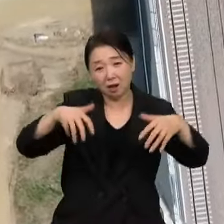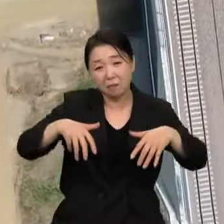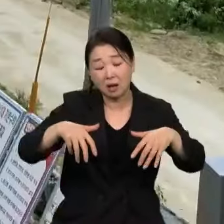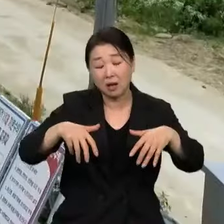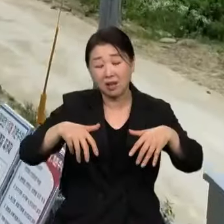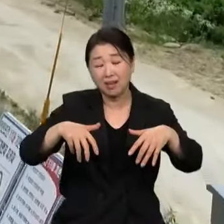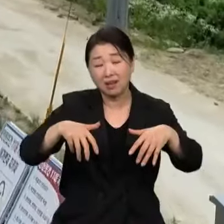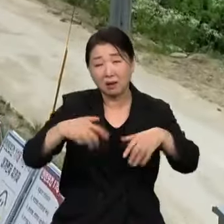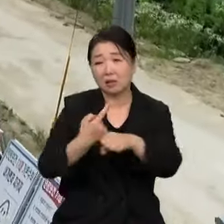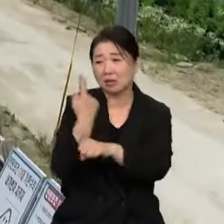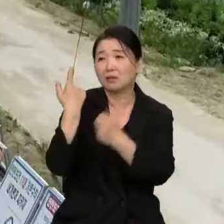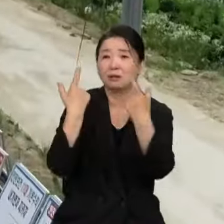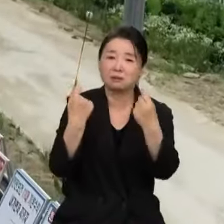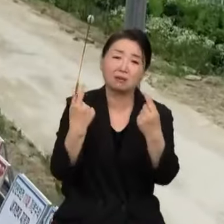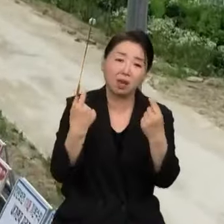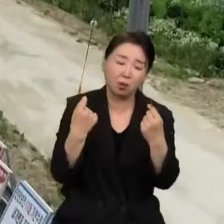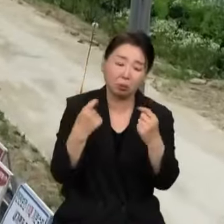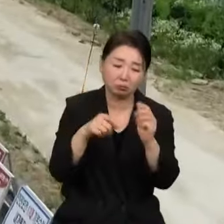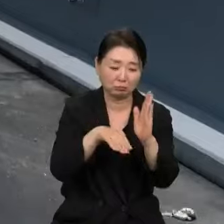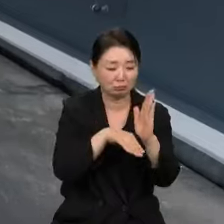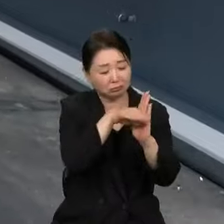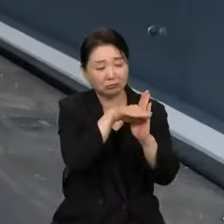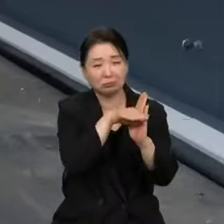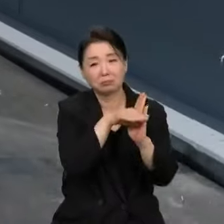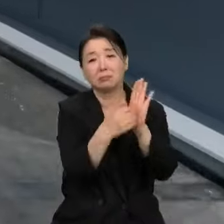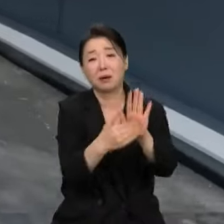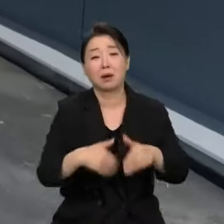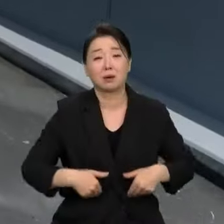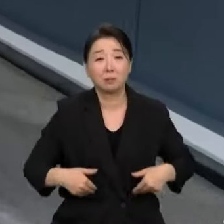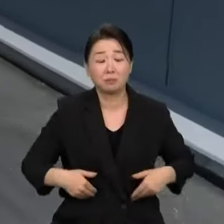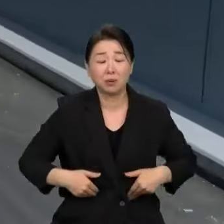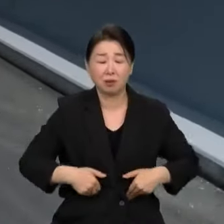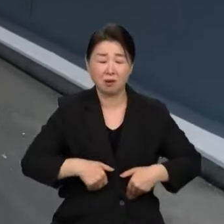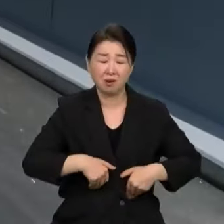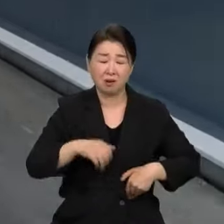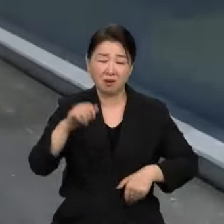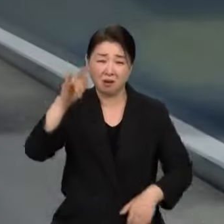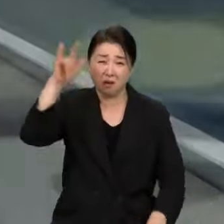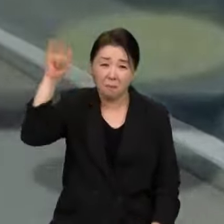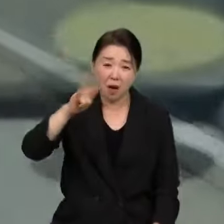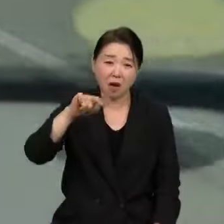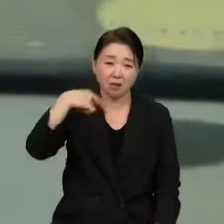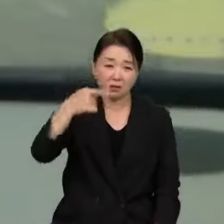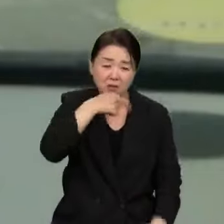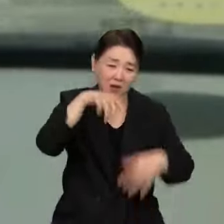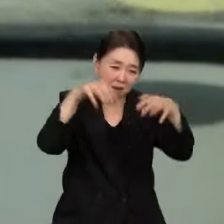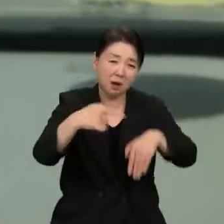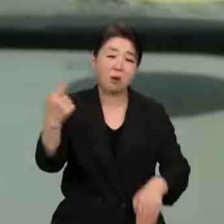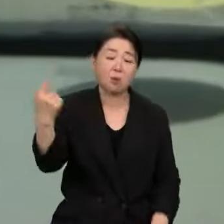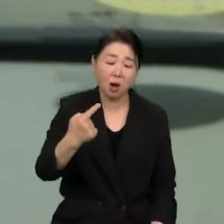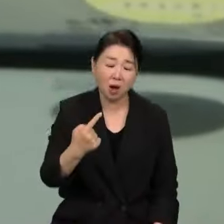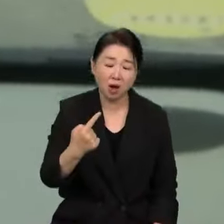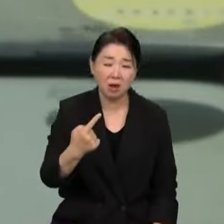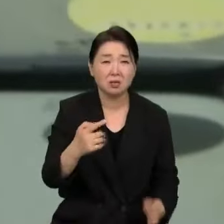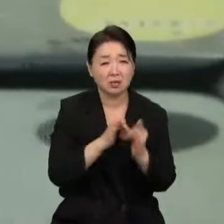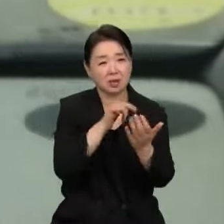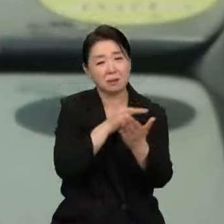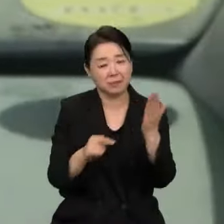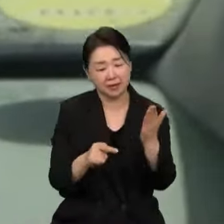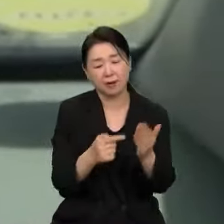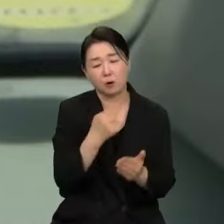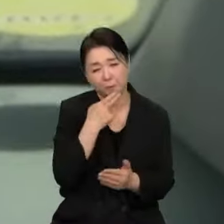재방으로 견뎌야 합니다 폭염이 지나면 곧 다가올 포구 인제는 더 이상 없어야 합니다 JTBC